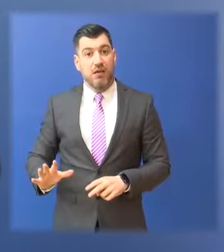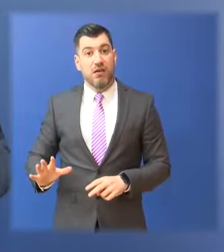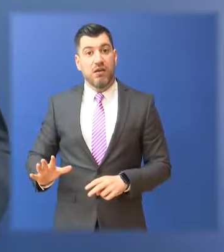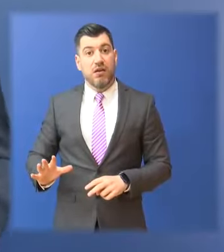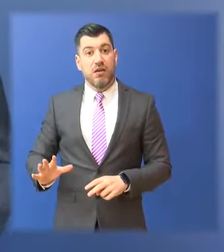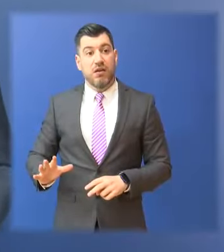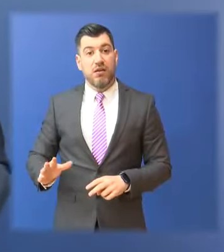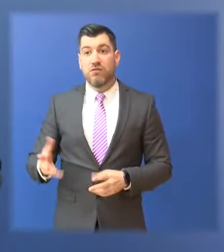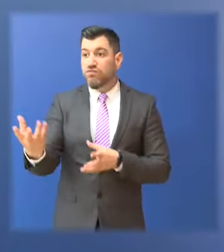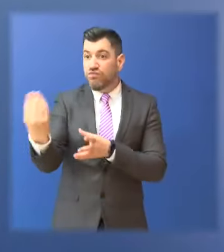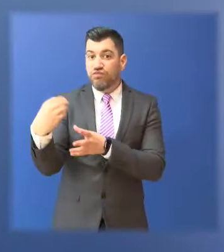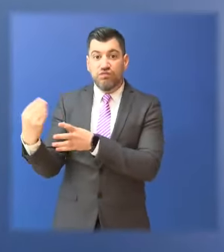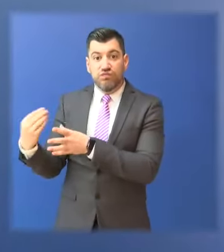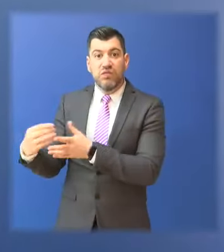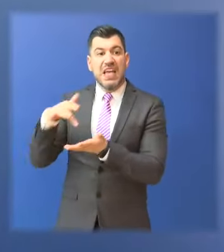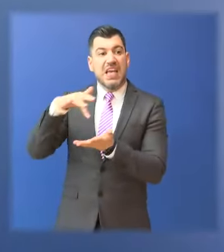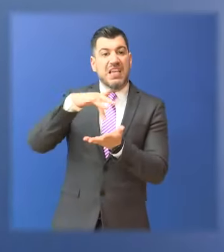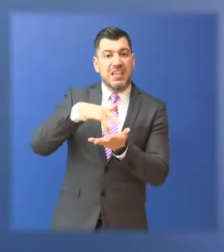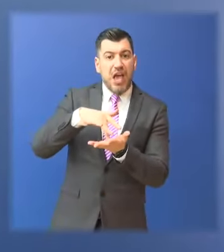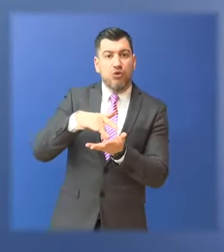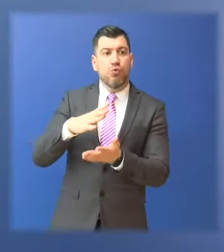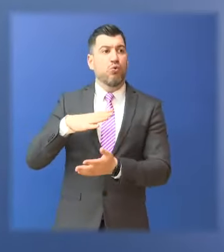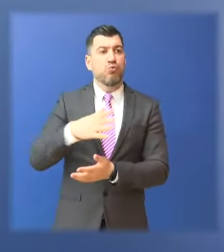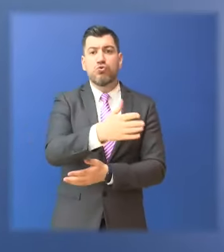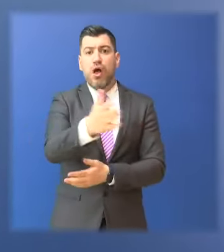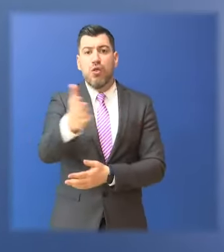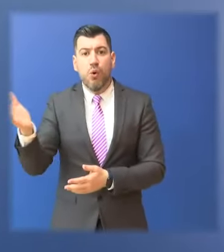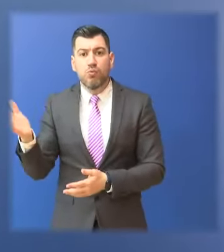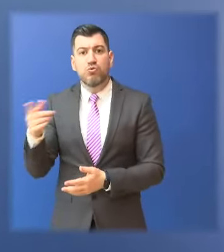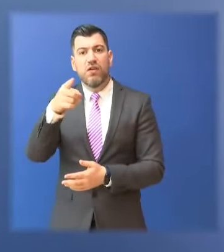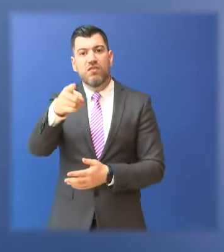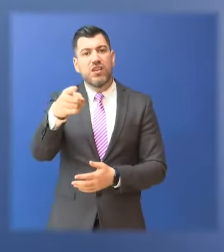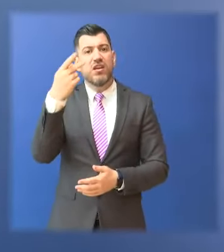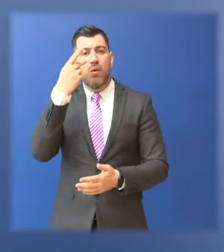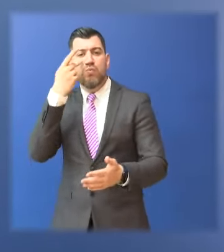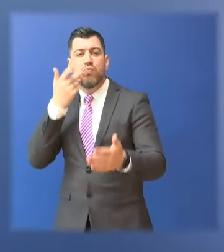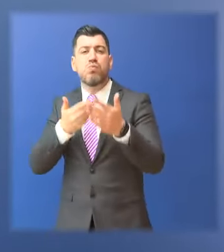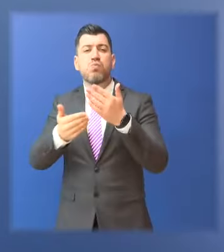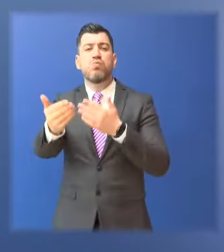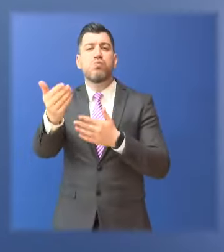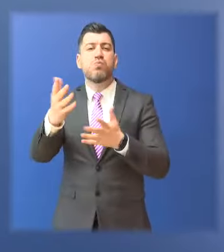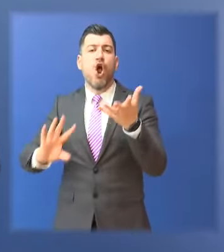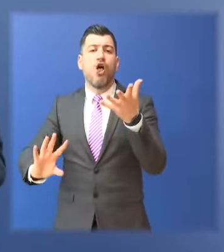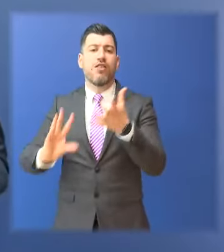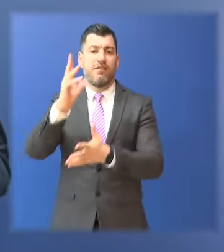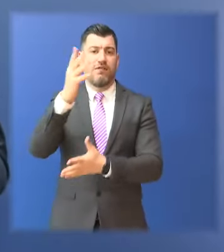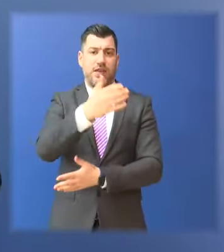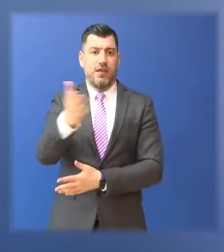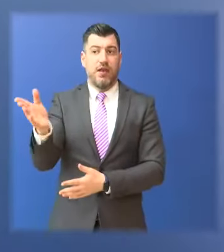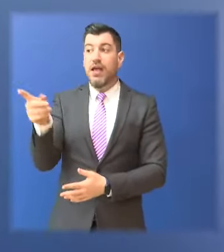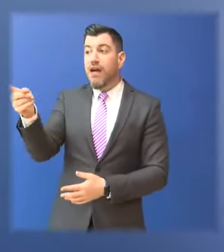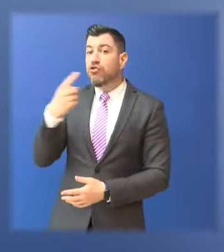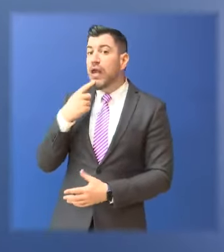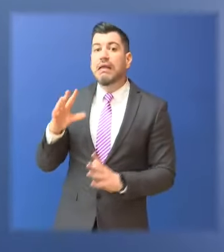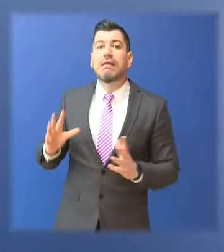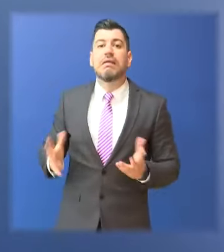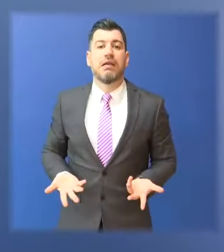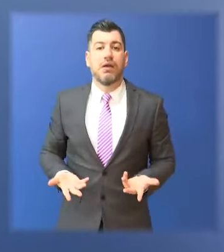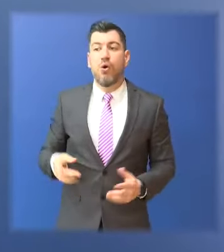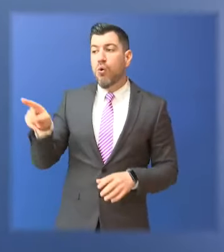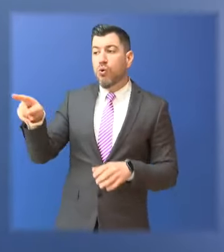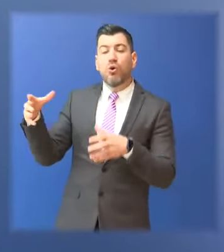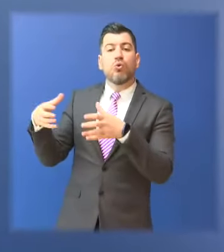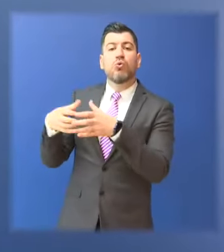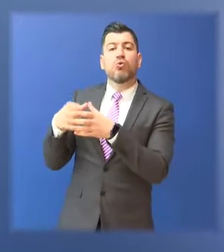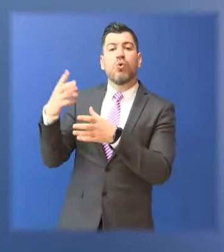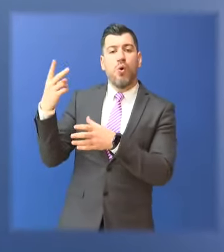ανθρώπους οι οποίοι είναι προοδευτικοί, να λέει ότι το κόμμα του δεν